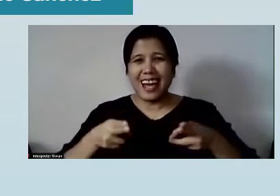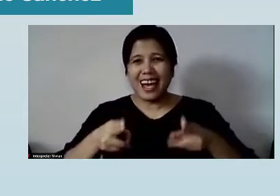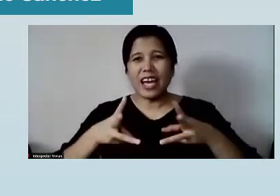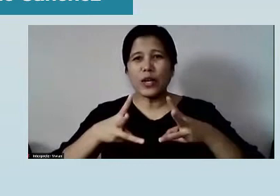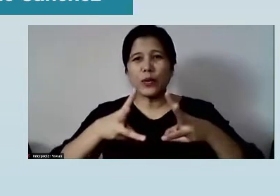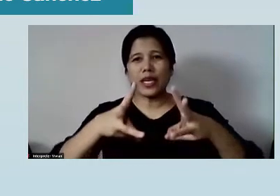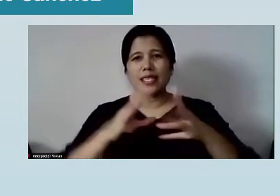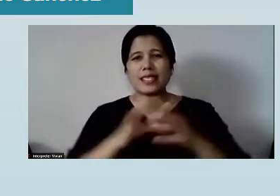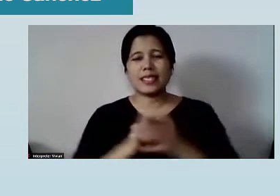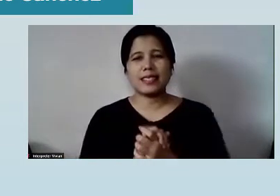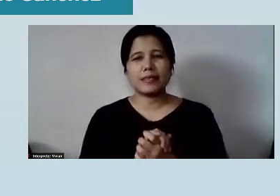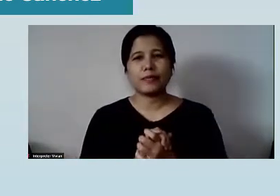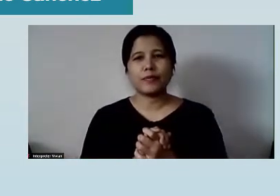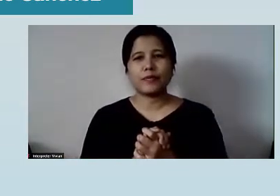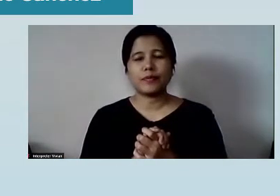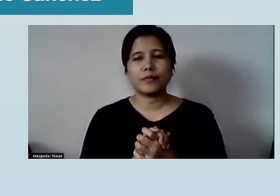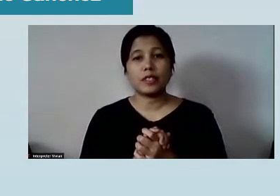mga